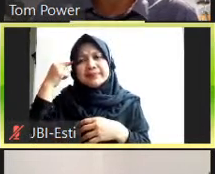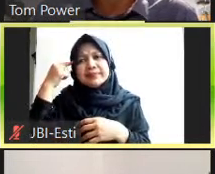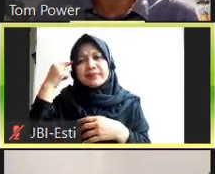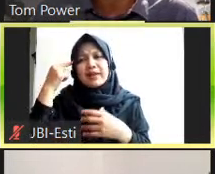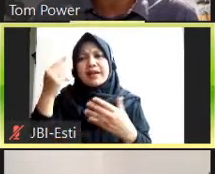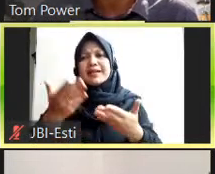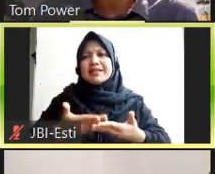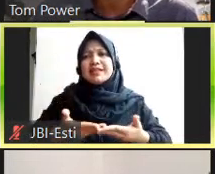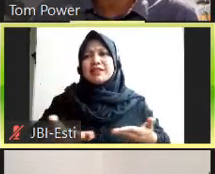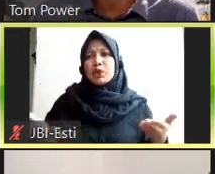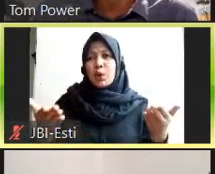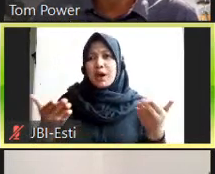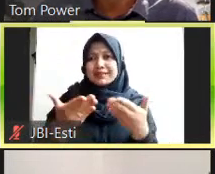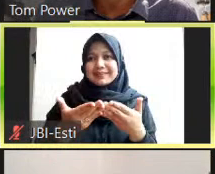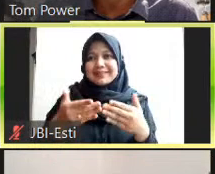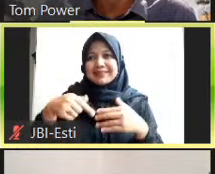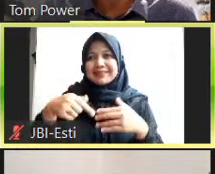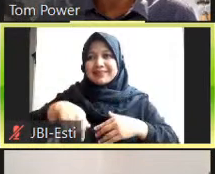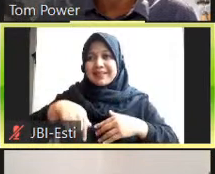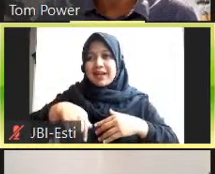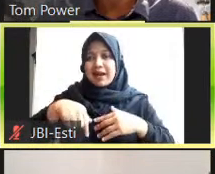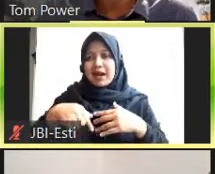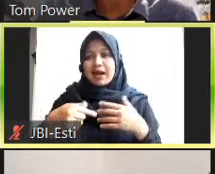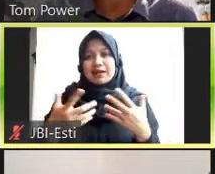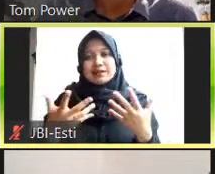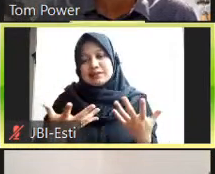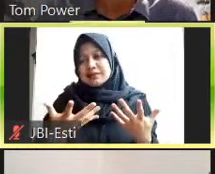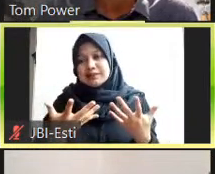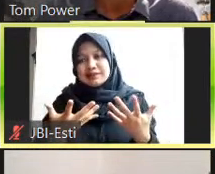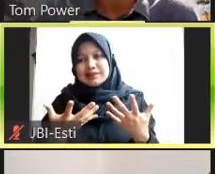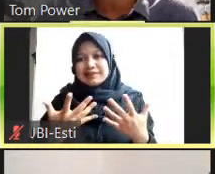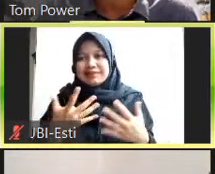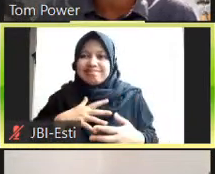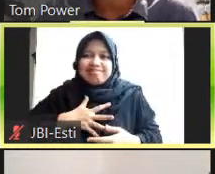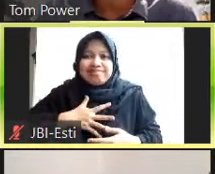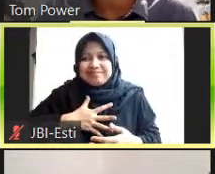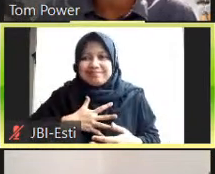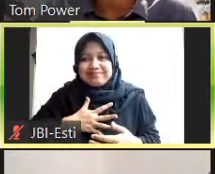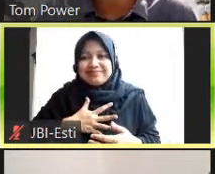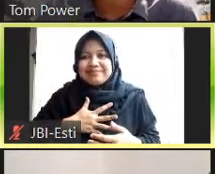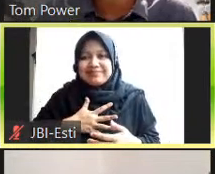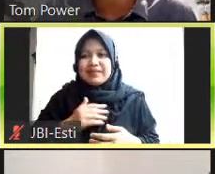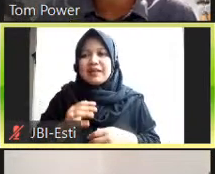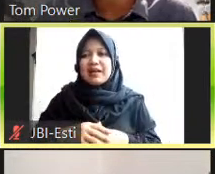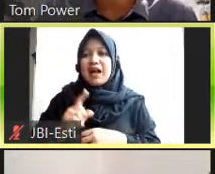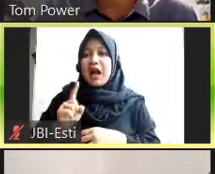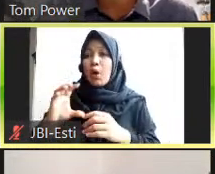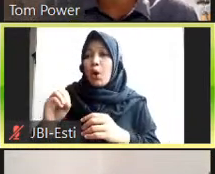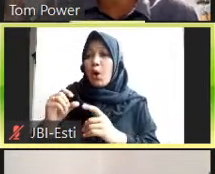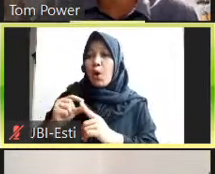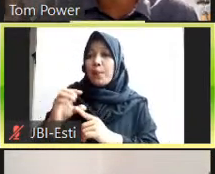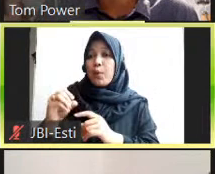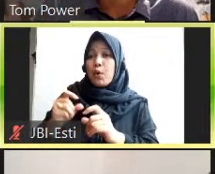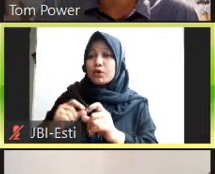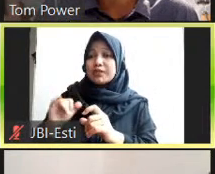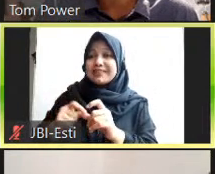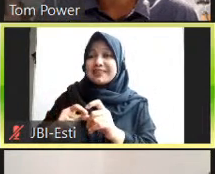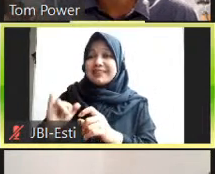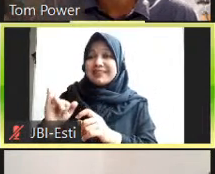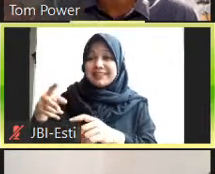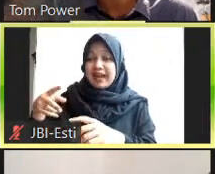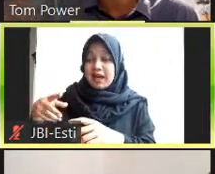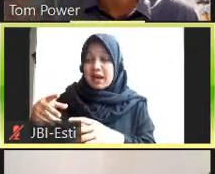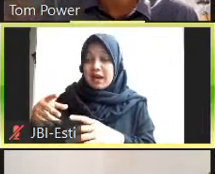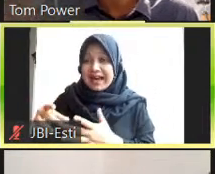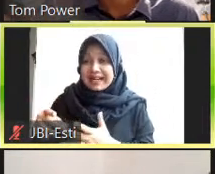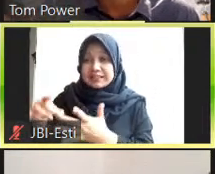situasinya cukup pesimis ya. Jadi kalau pemilu dan oposisi resmi hampir